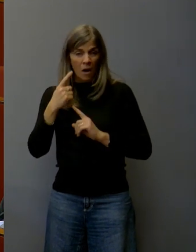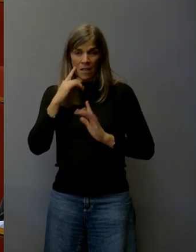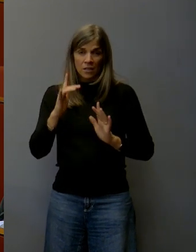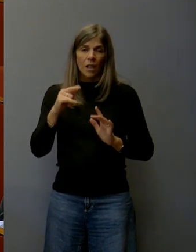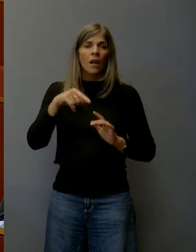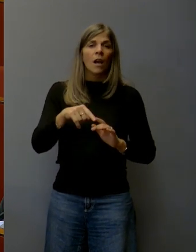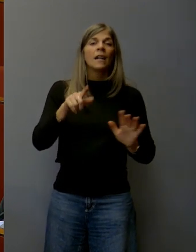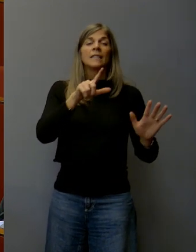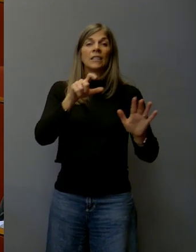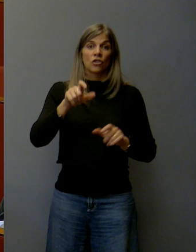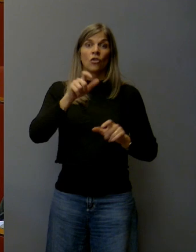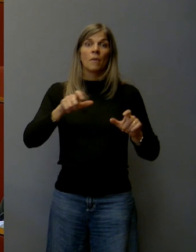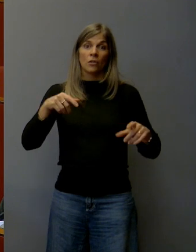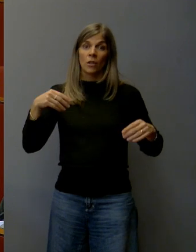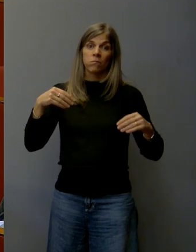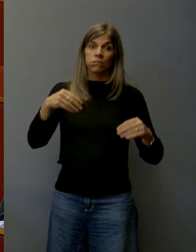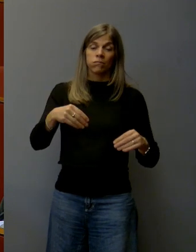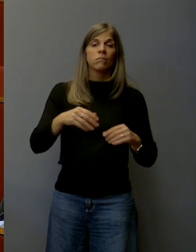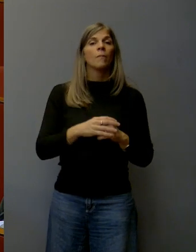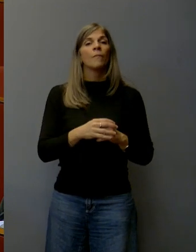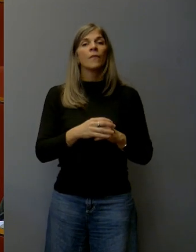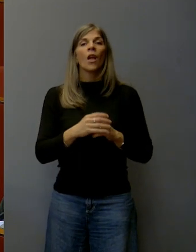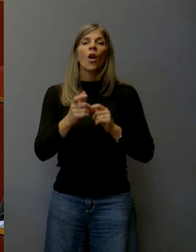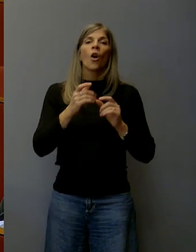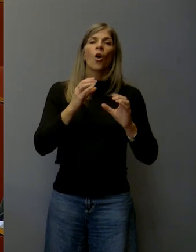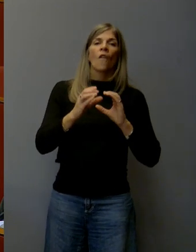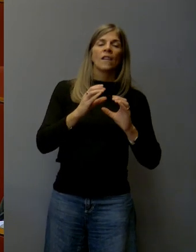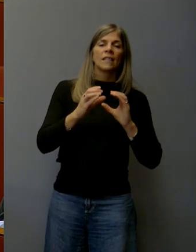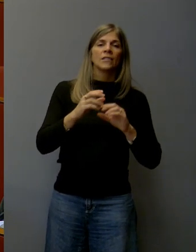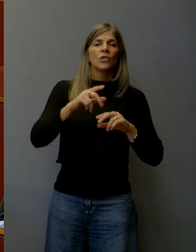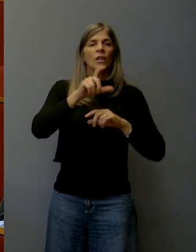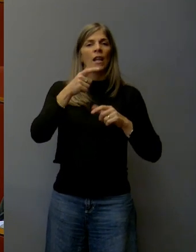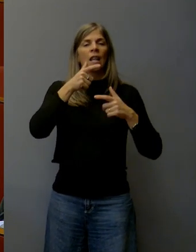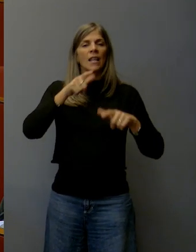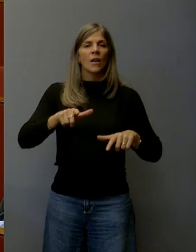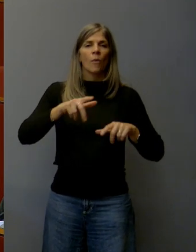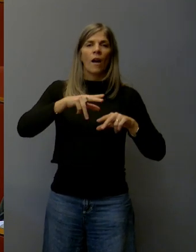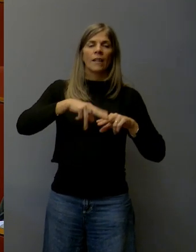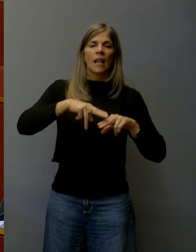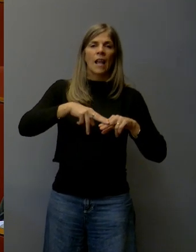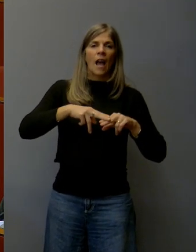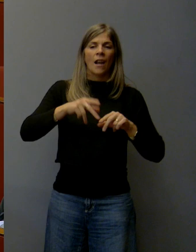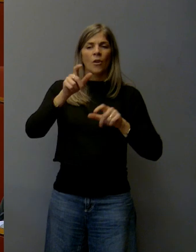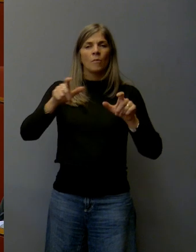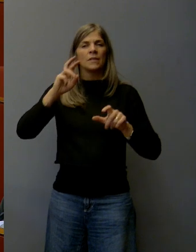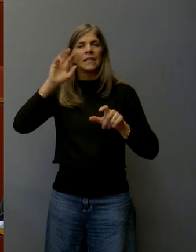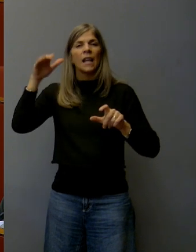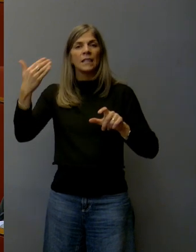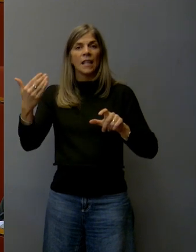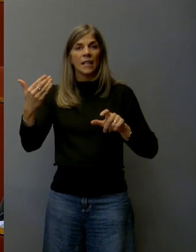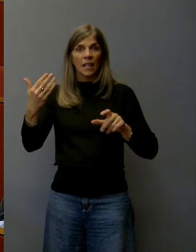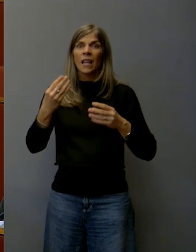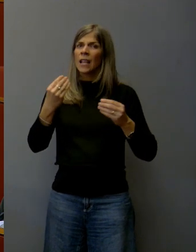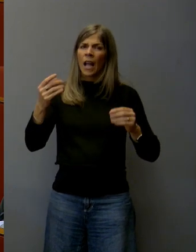700 persone conversazioni in italiano per stranieri più di 1400 persone e udito udite le